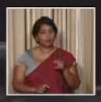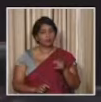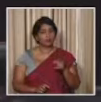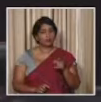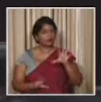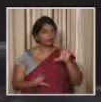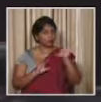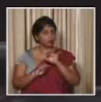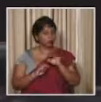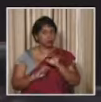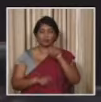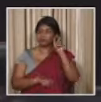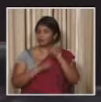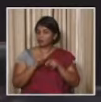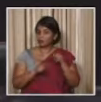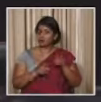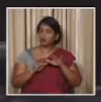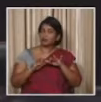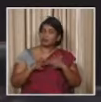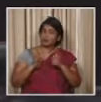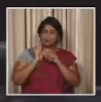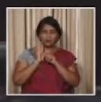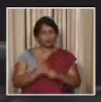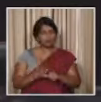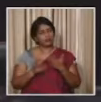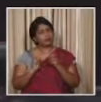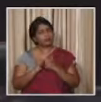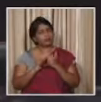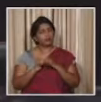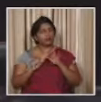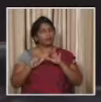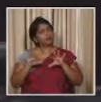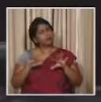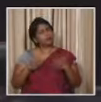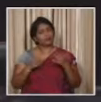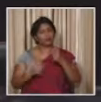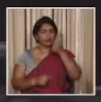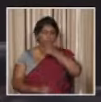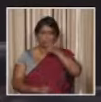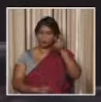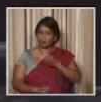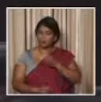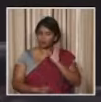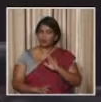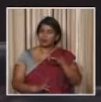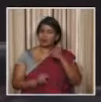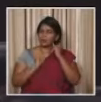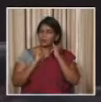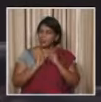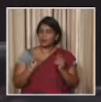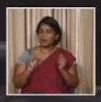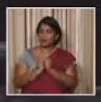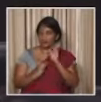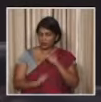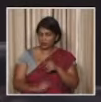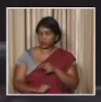පත්වුණ නියෝජිතයා මොන අසාධාරණයක් කරත් මොන මොනවා හොරකම් කරත් මොන කැත වැඩේ